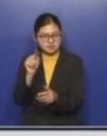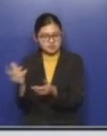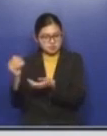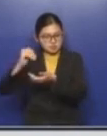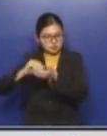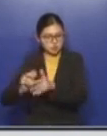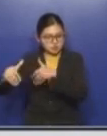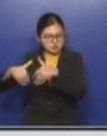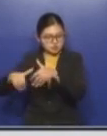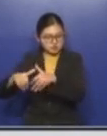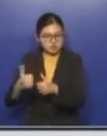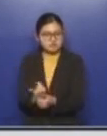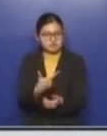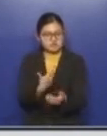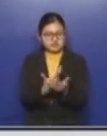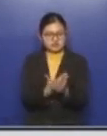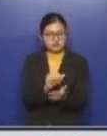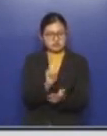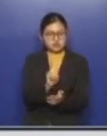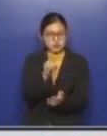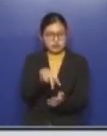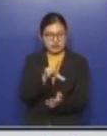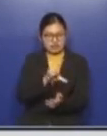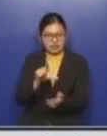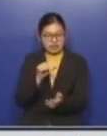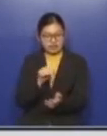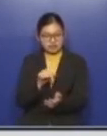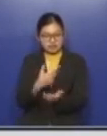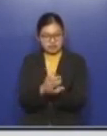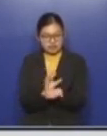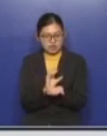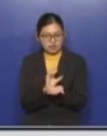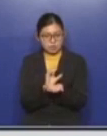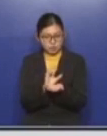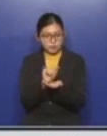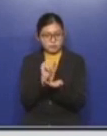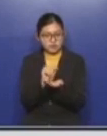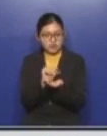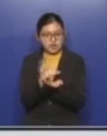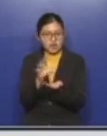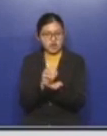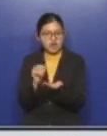ความจริงเงินของเราเนี่ย 2,000 ล้านเป็นเงินที่ให้มาคล้ายๆว่า